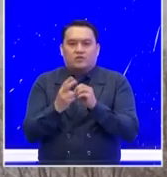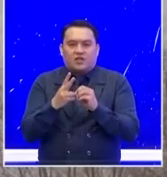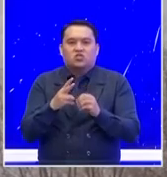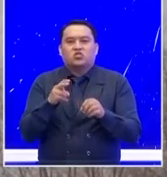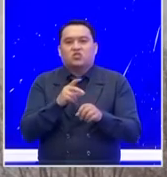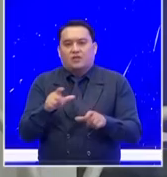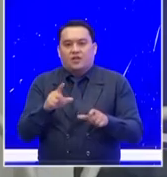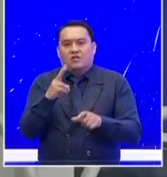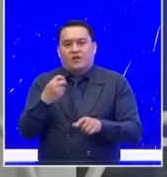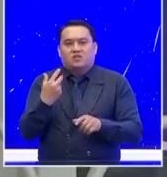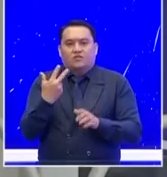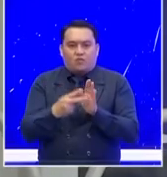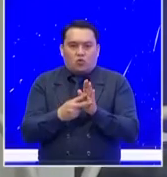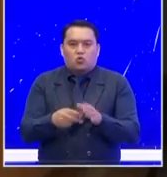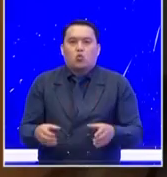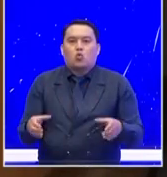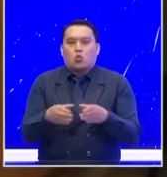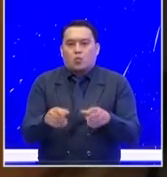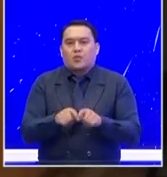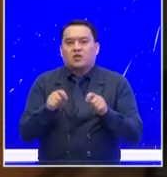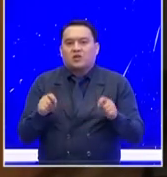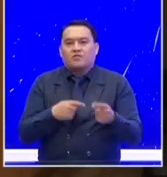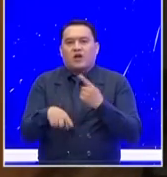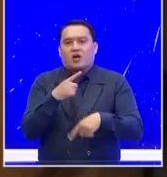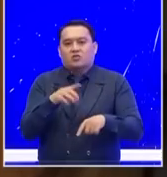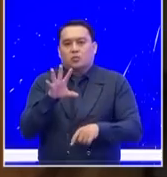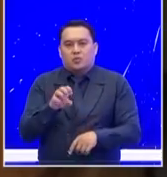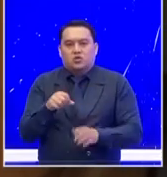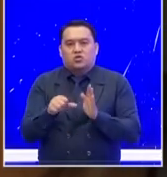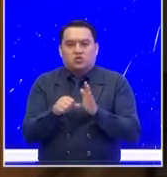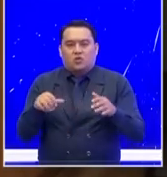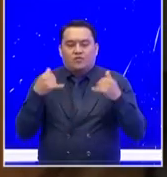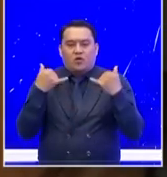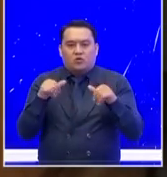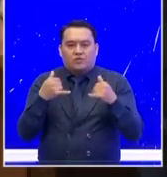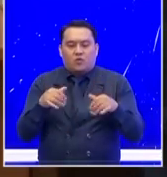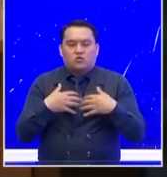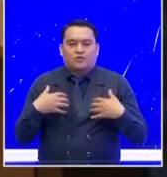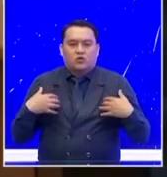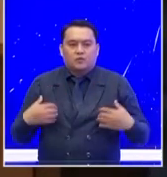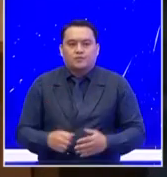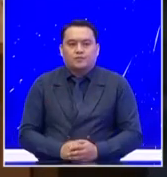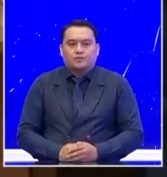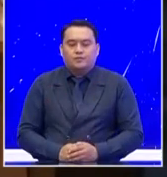разоблачено 28 преступных групп. Владельцам возвращено 506 голов скота.